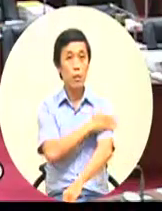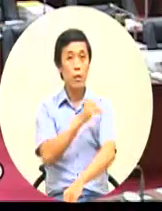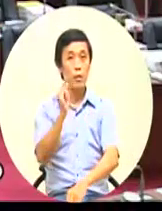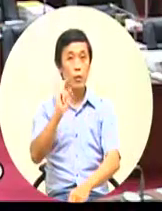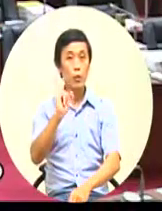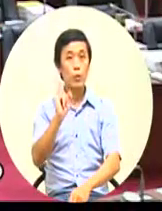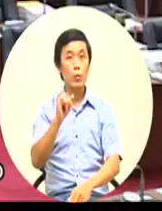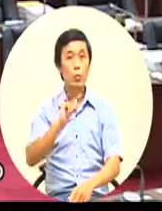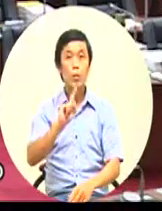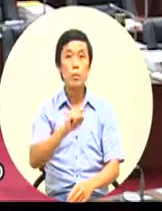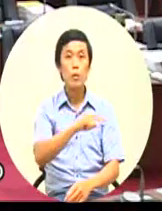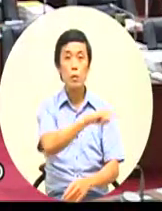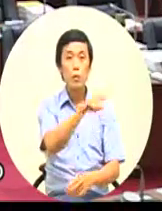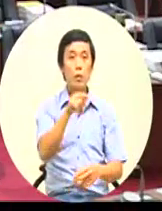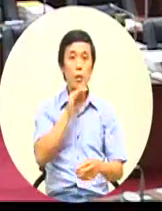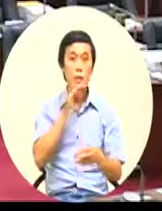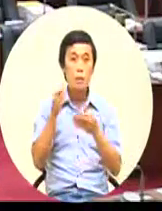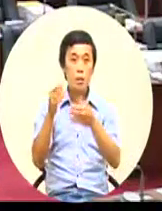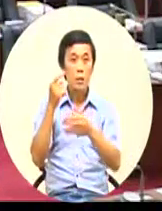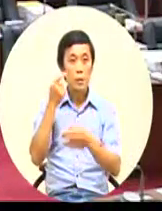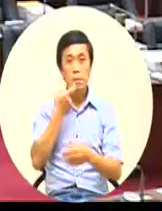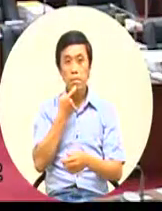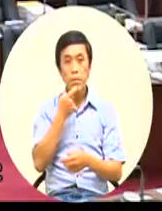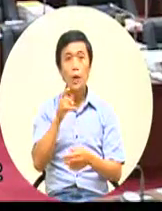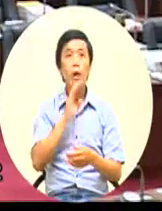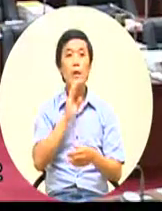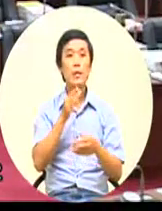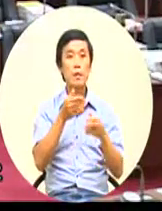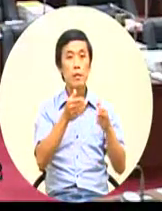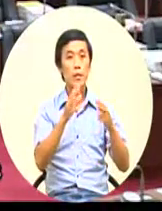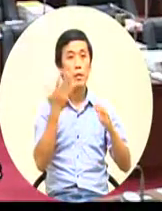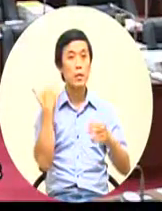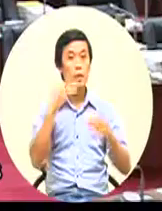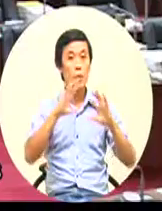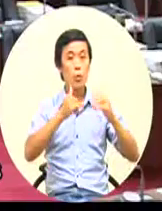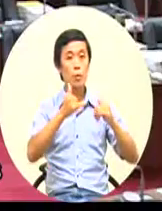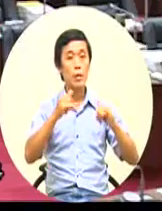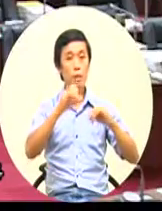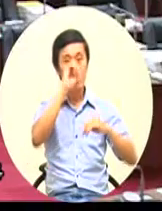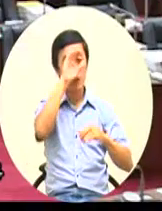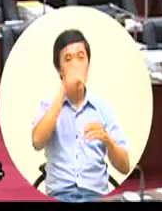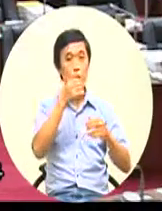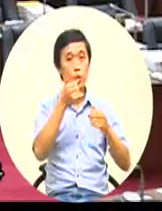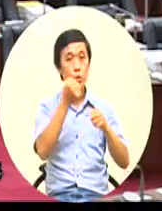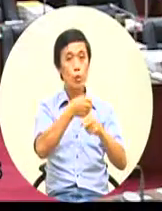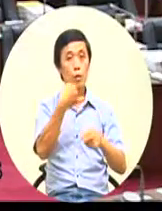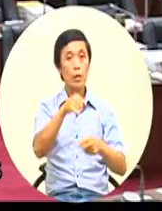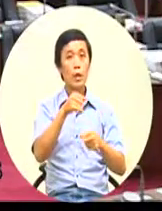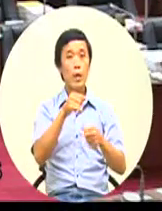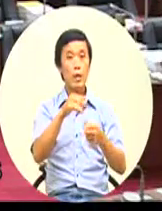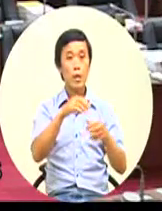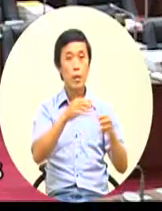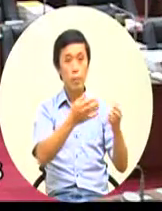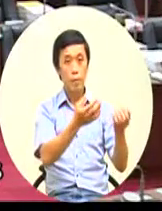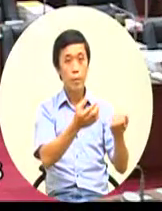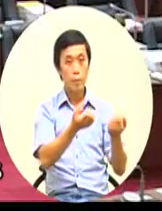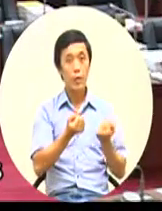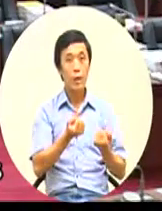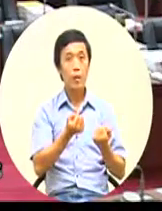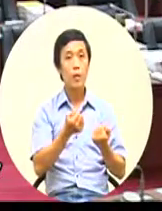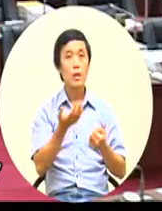收拾国民党的烂摊子啊。石泉路果菜市场是民国61年，当时候的国民党政府以